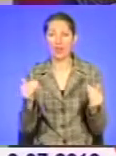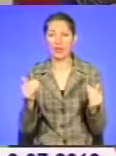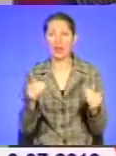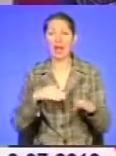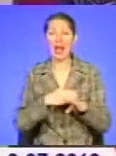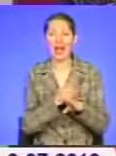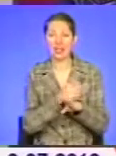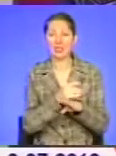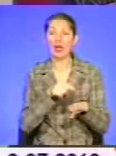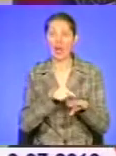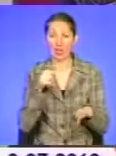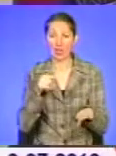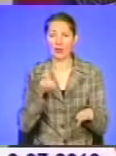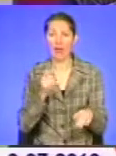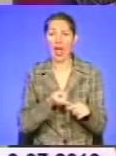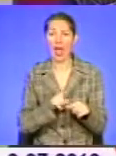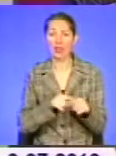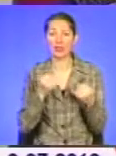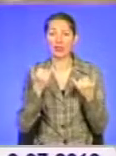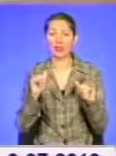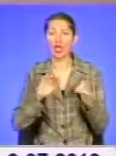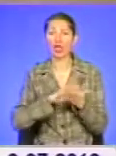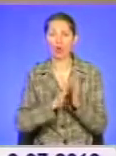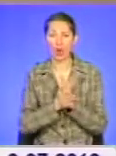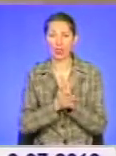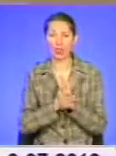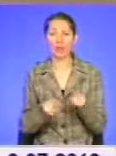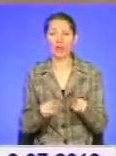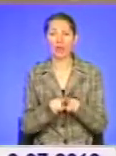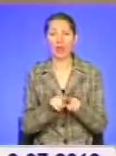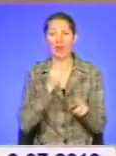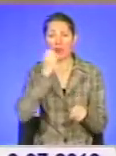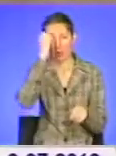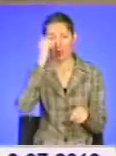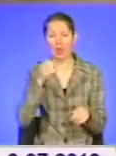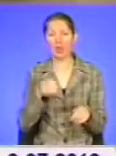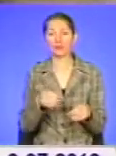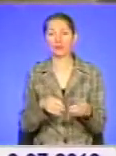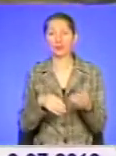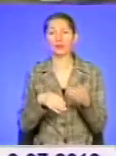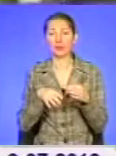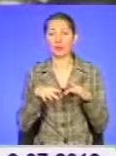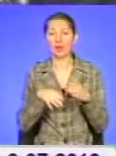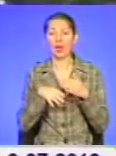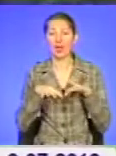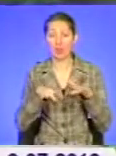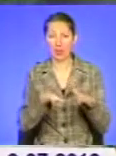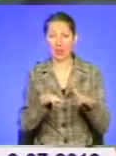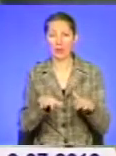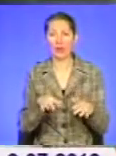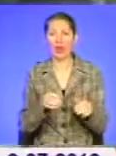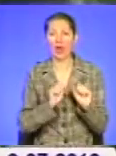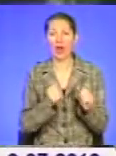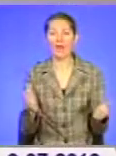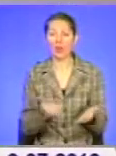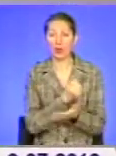увеличивать качество реагирования на эти чрезвычайные ситуации. Так само завдяки запобіжним заходам, запевняє Олександр Вілкул, вдалося захистити